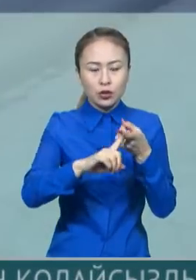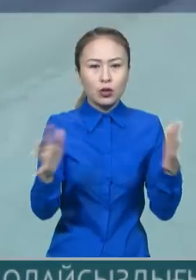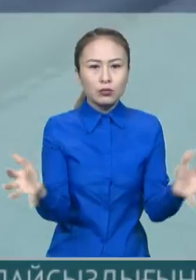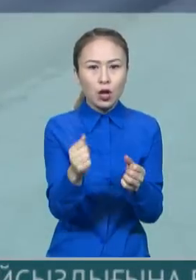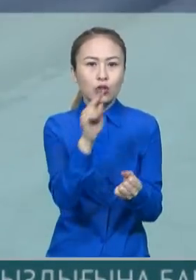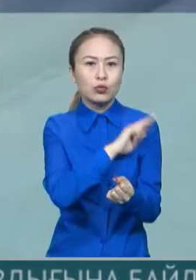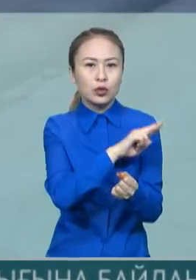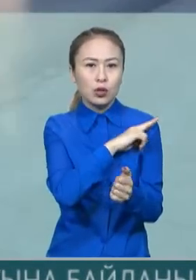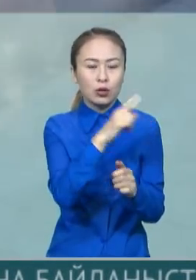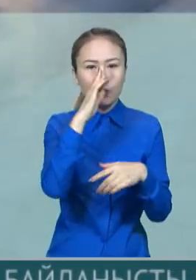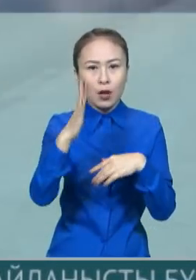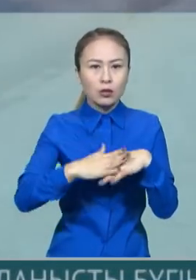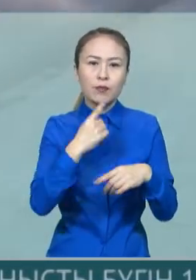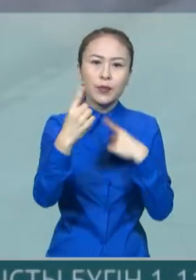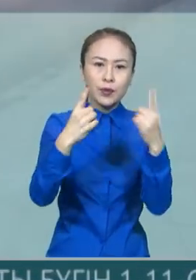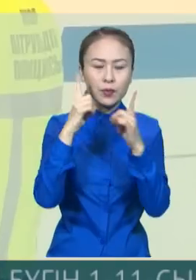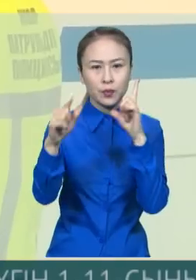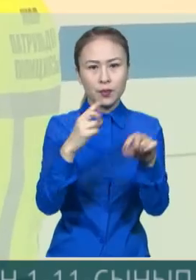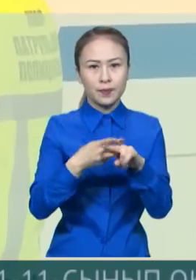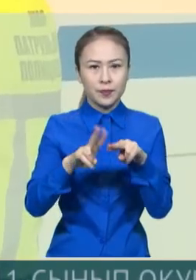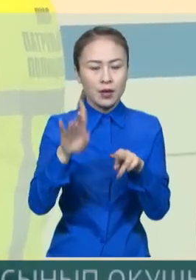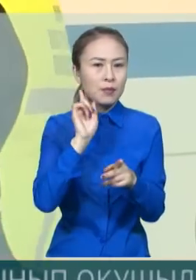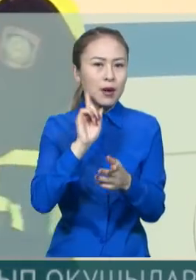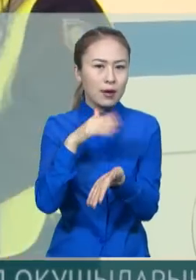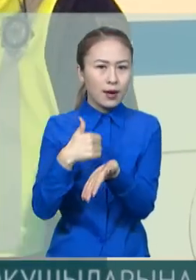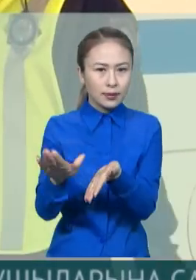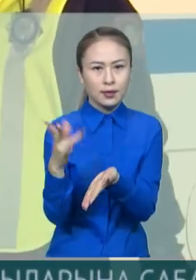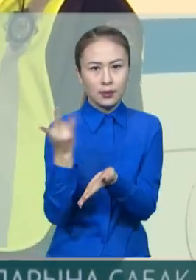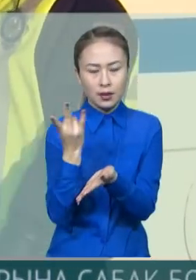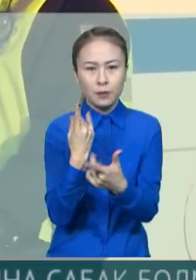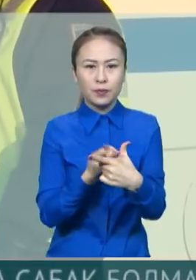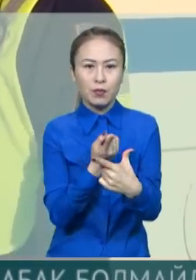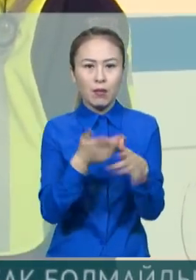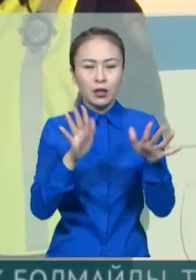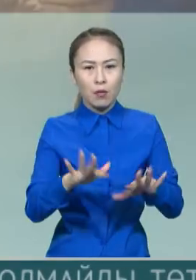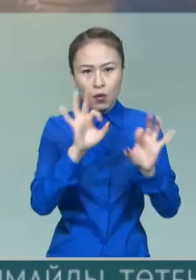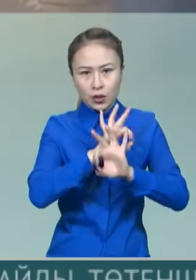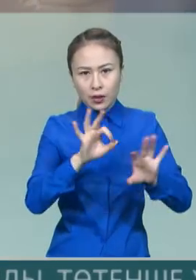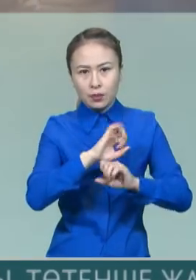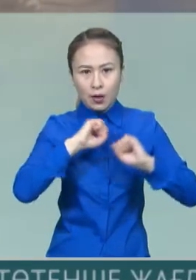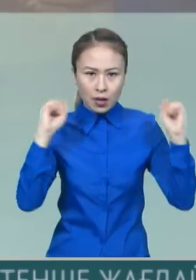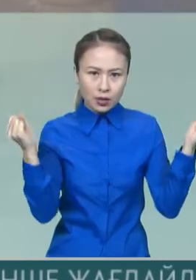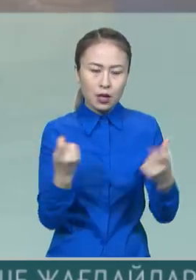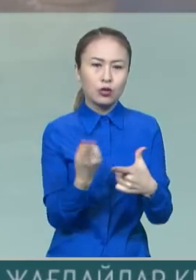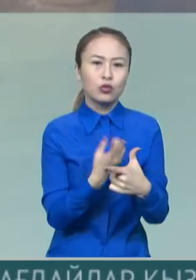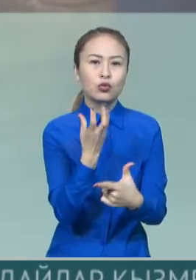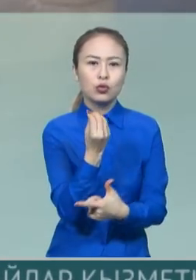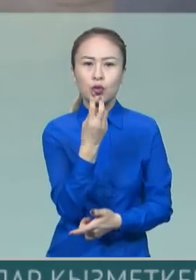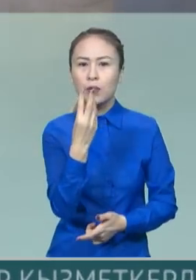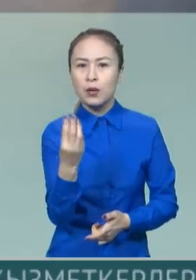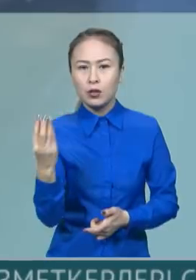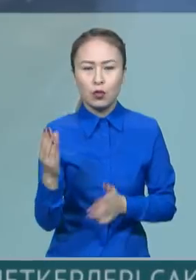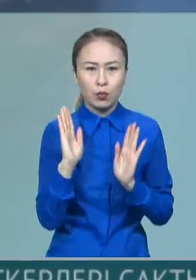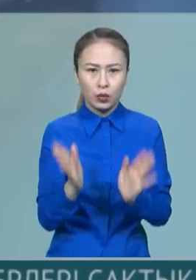байланысты құтқарушылар жақын күндері алыс жолға шығудан бас тарту керектігін ескертеді. Қазгидромет мамандары болса, қытымыр аяз әлі бірнеше